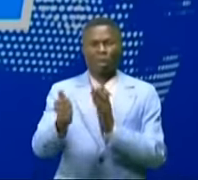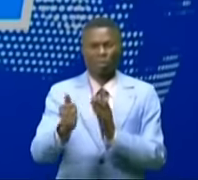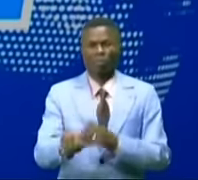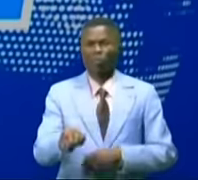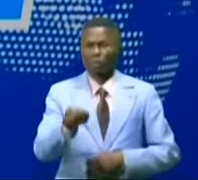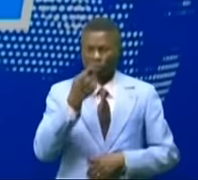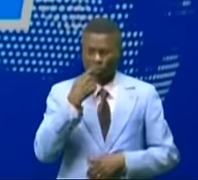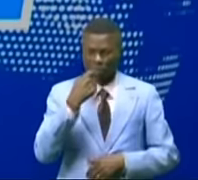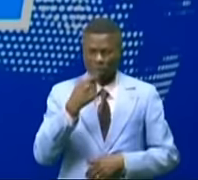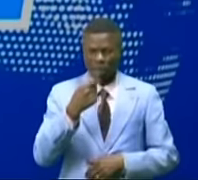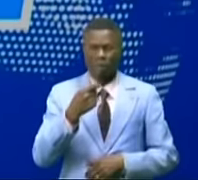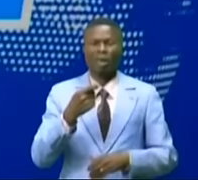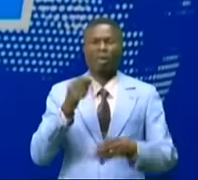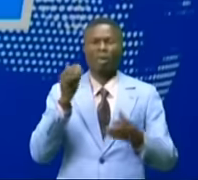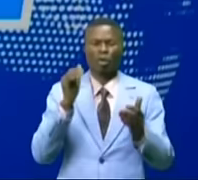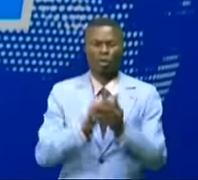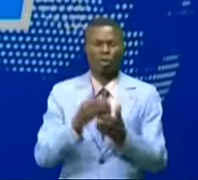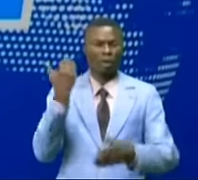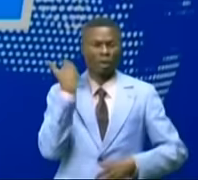de service de la